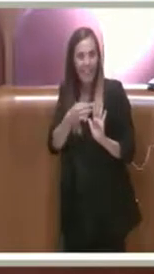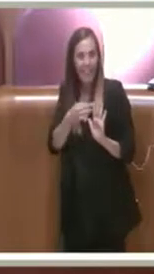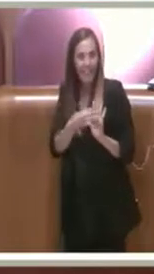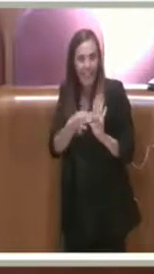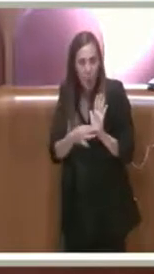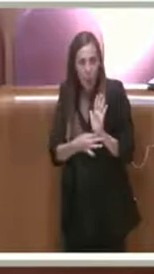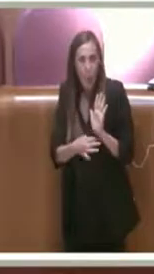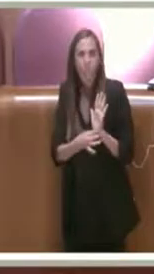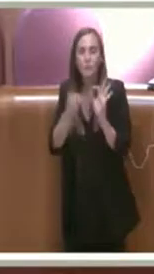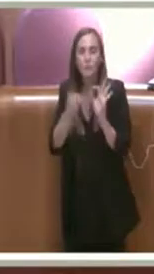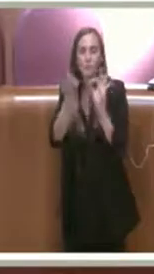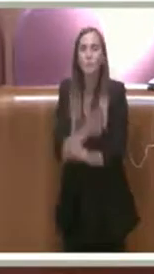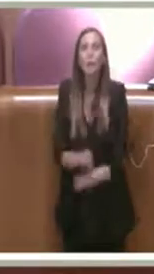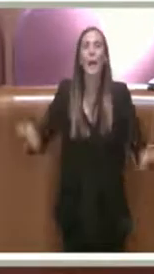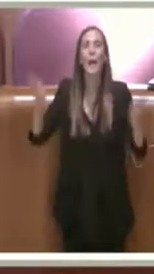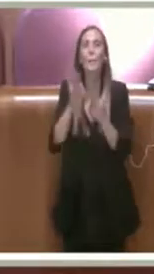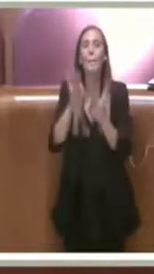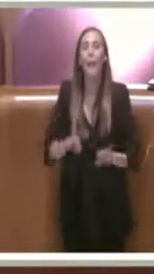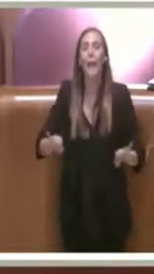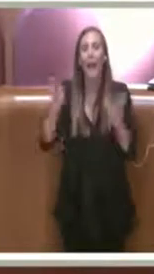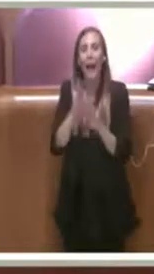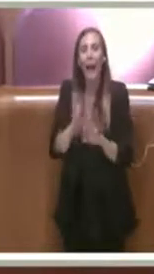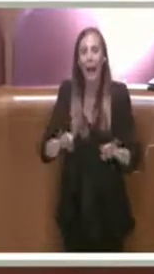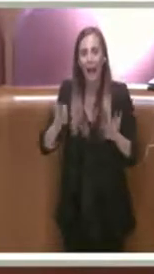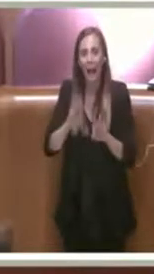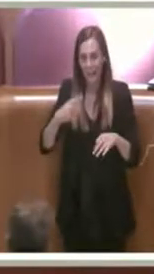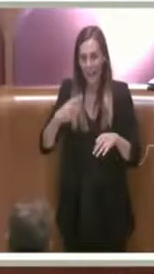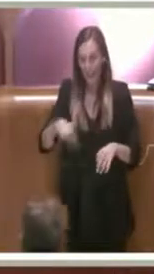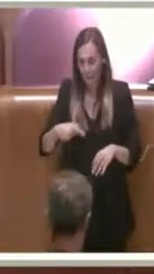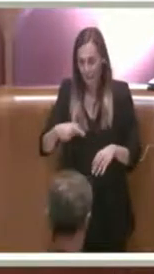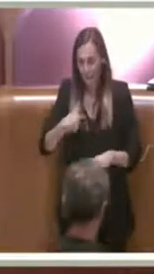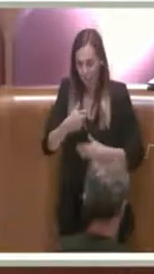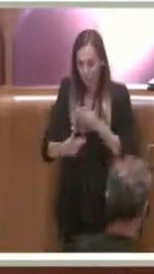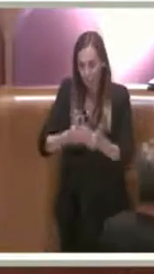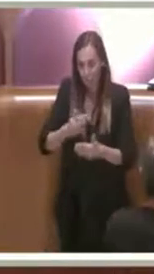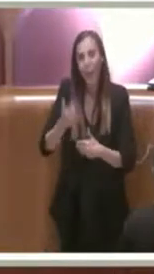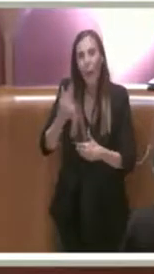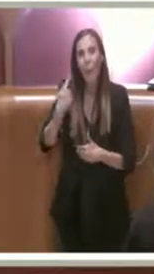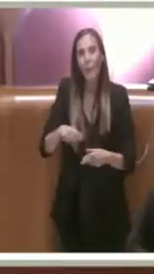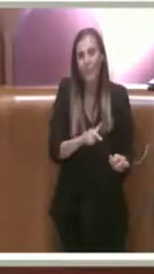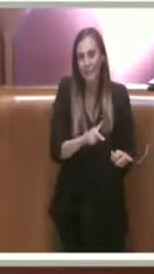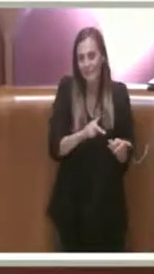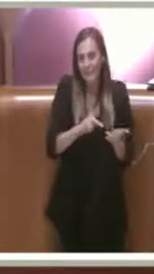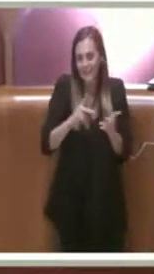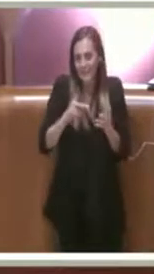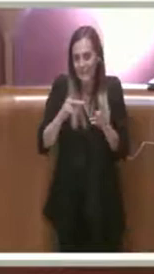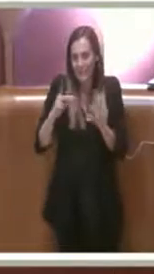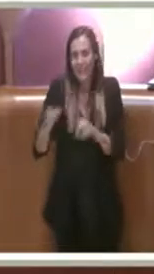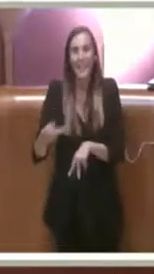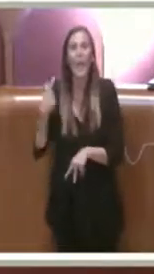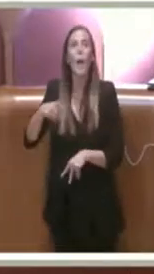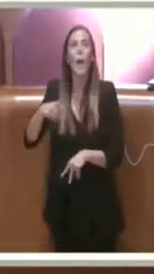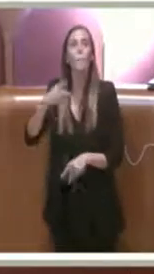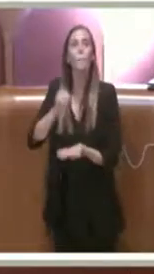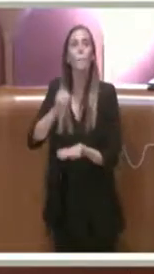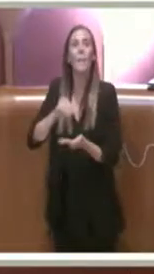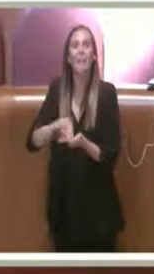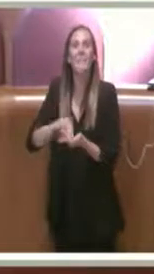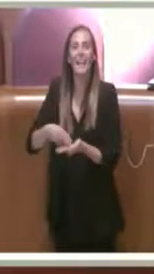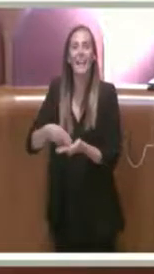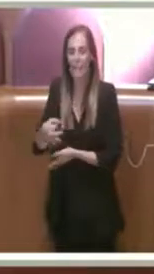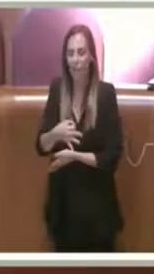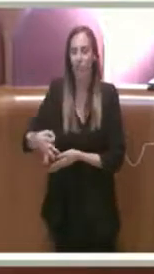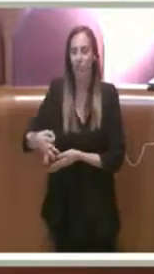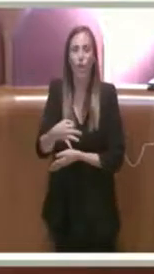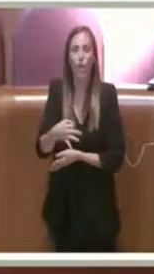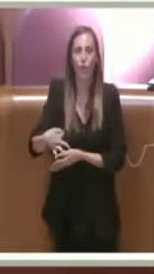Questo regolamento, prepara il terreno all'attuazione di questo istituto, conservando per il regime transitorio il sistema di gettoni di presenza.